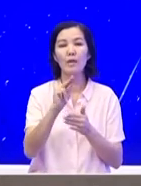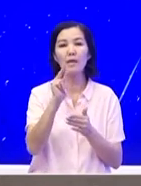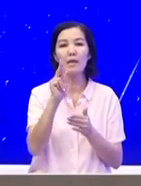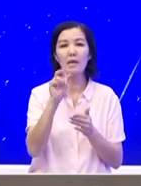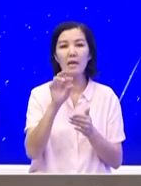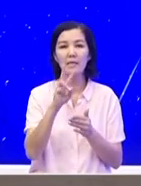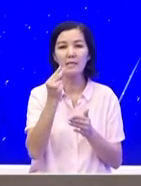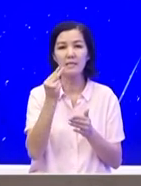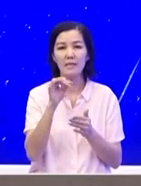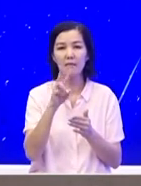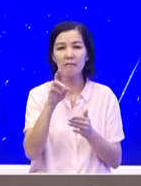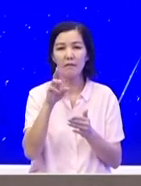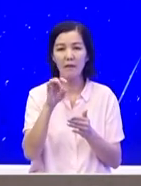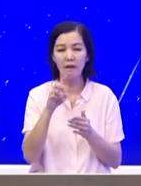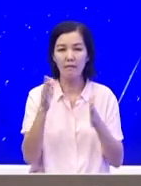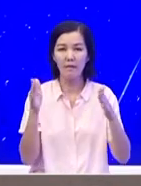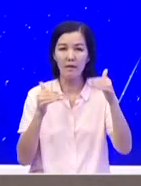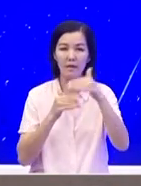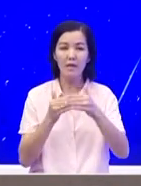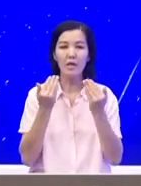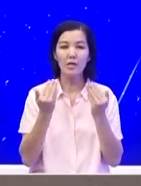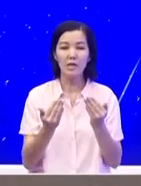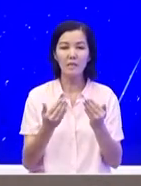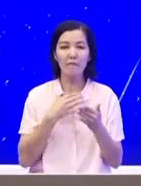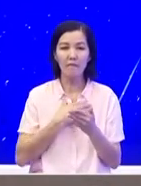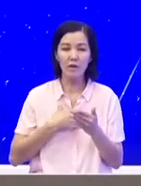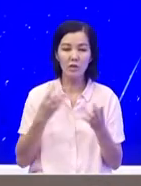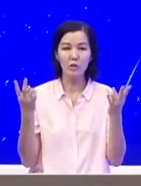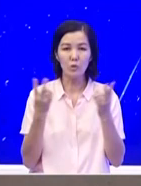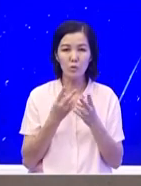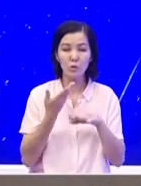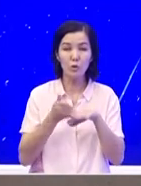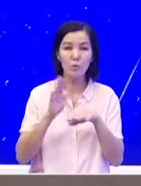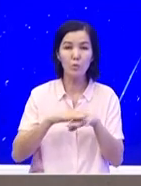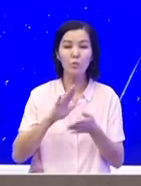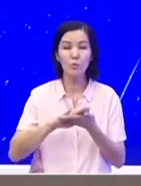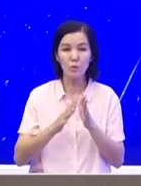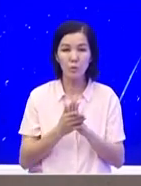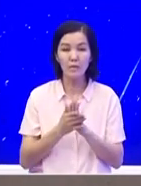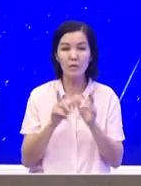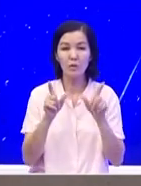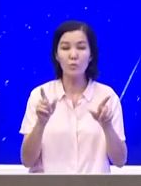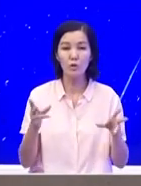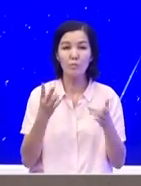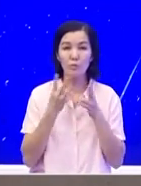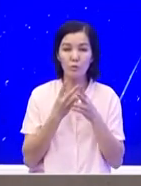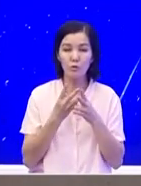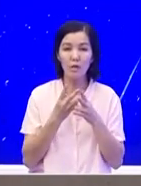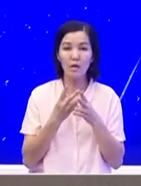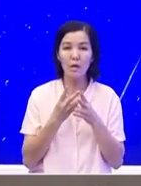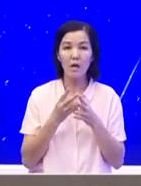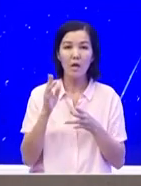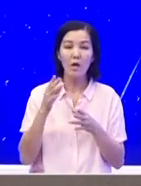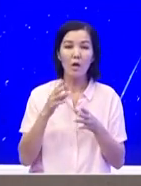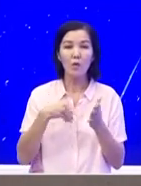это самая необходимая вещь для тех людей, которые попали вот в эту трудную ситуацию. Вот купили водички